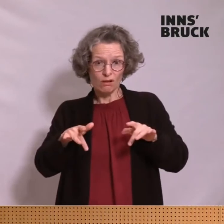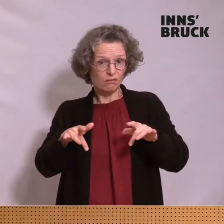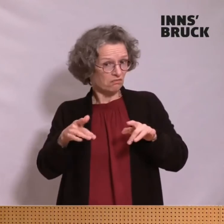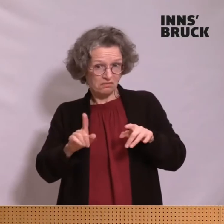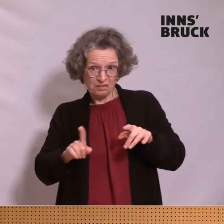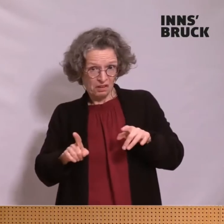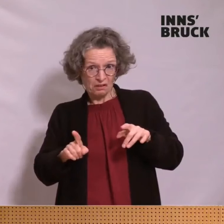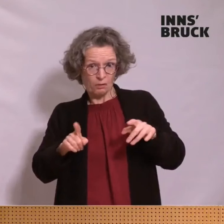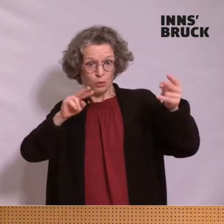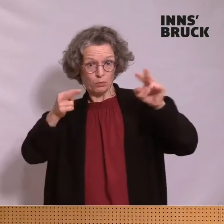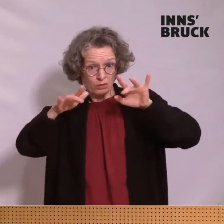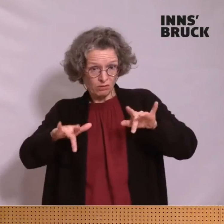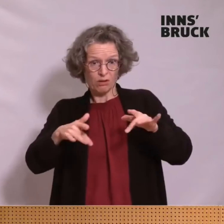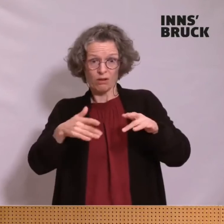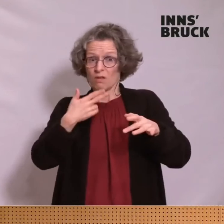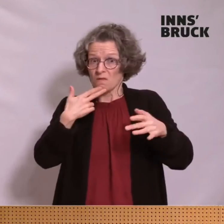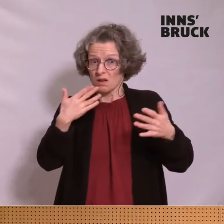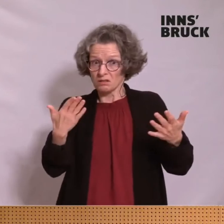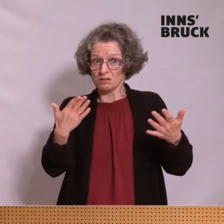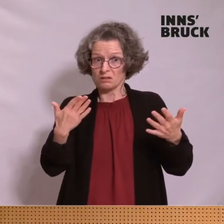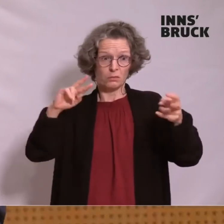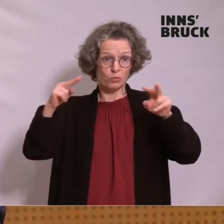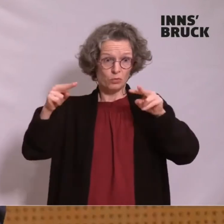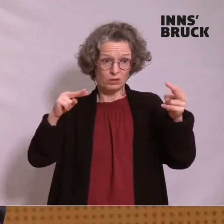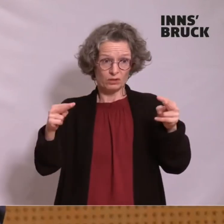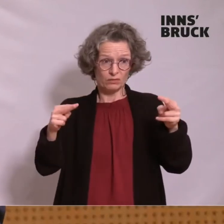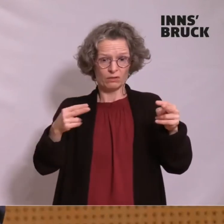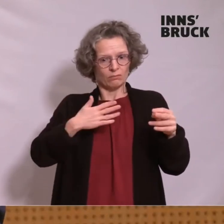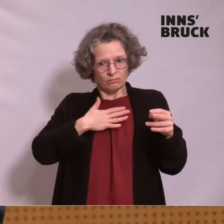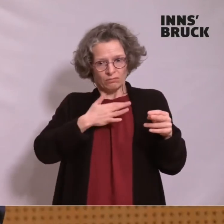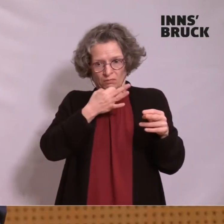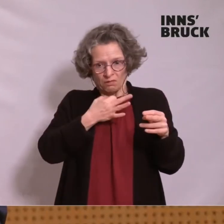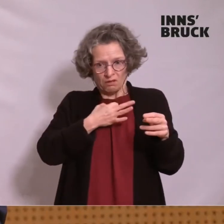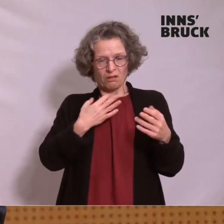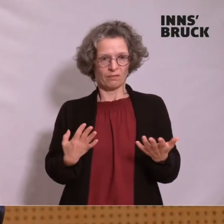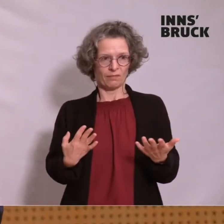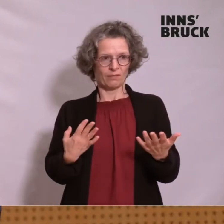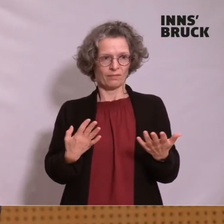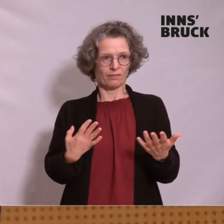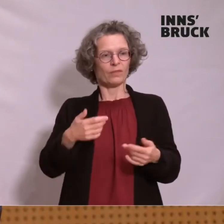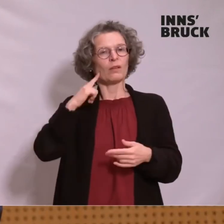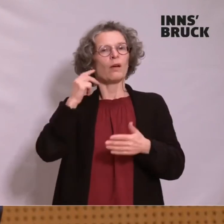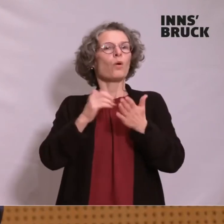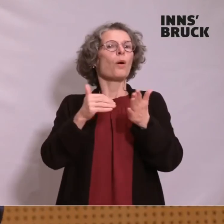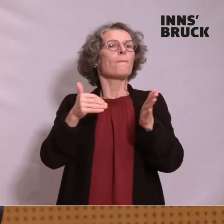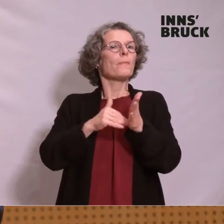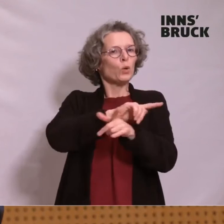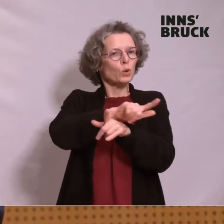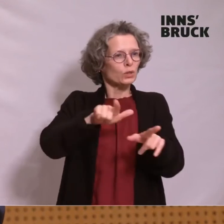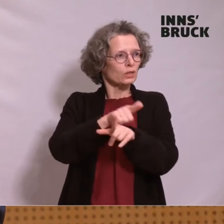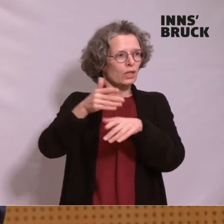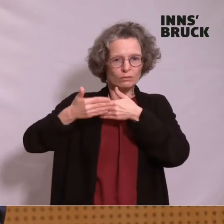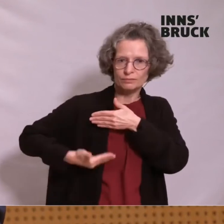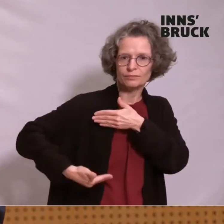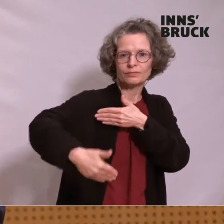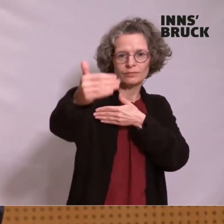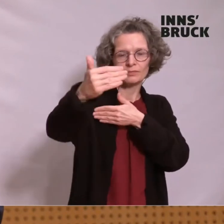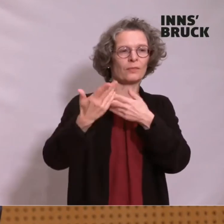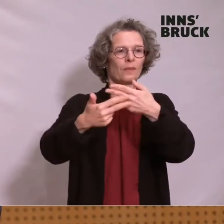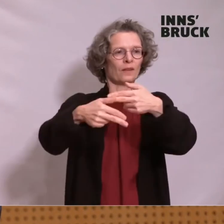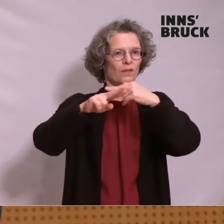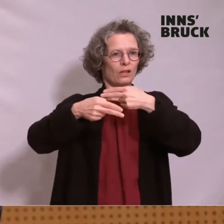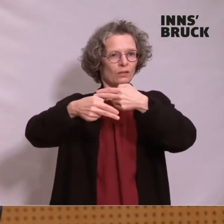meine die brennenden Fragen. Es wird wohl noch eine Zeit dauern, zufriedenstellende Antworten zu